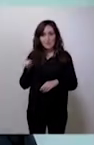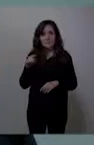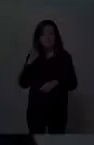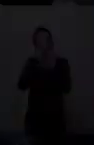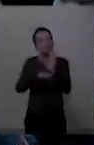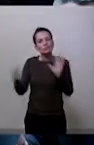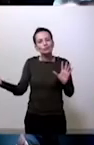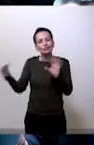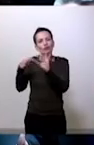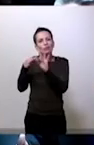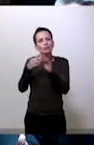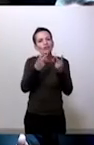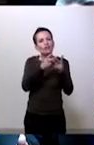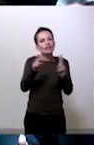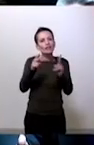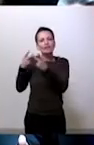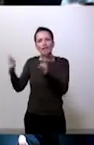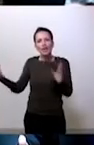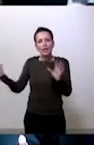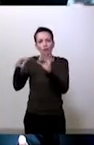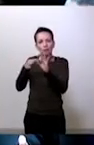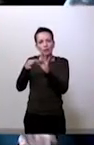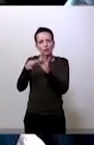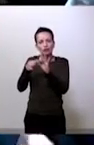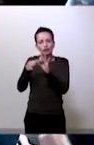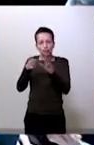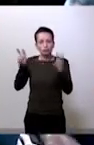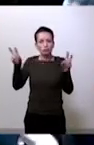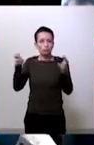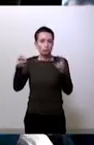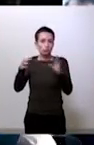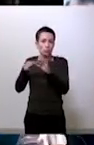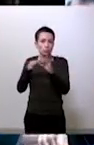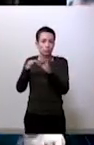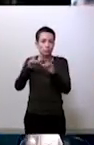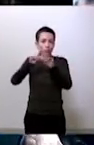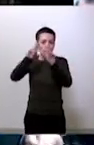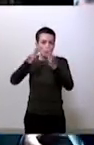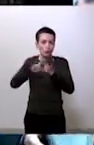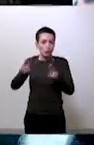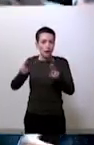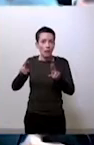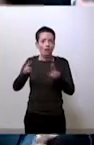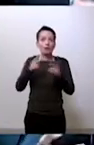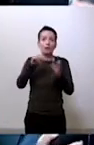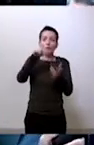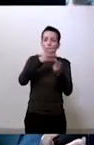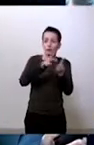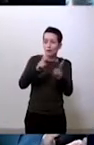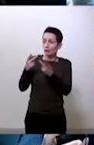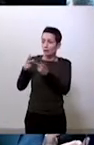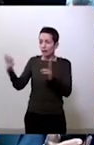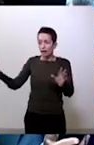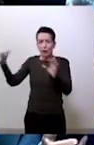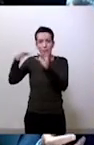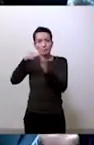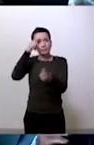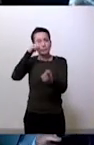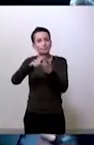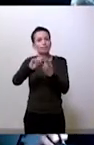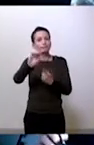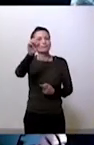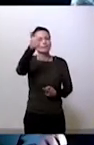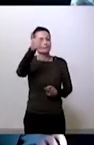solde aujourd'hui. Le jumelage est une forme de coopération internationale décentralisée entre 2 communes. L'objectif principal